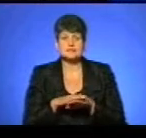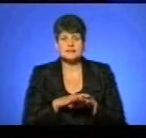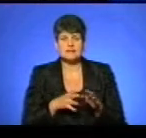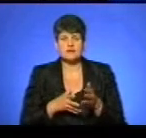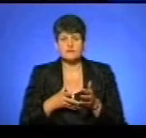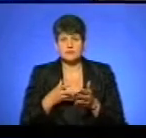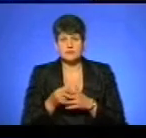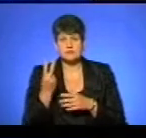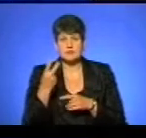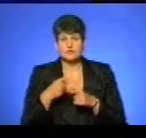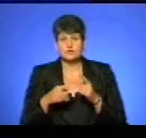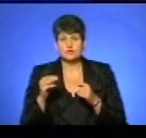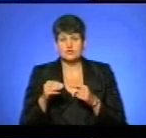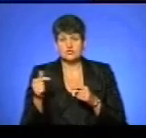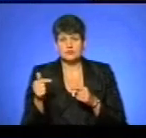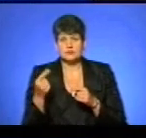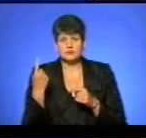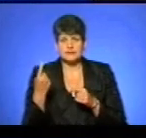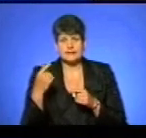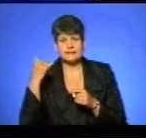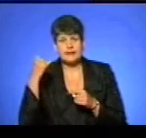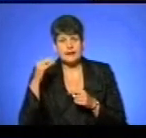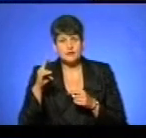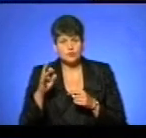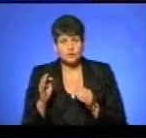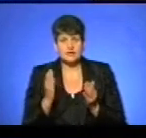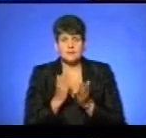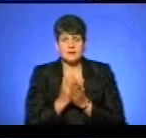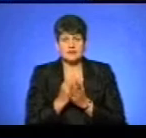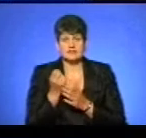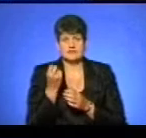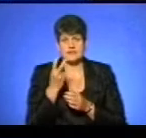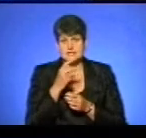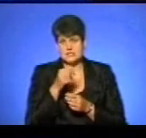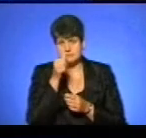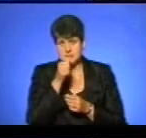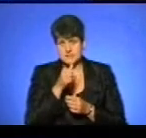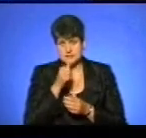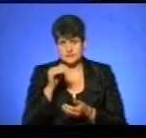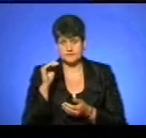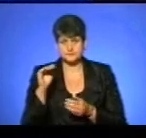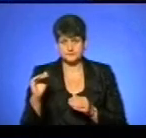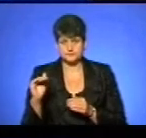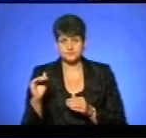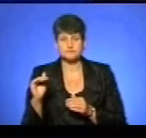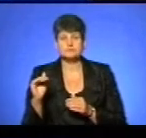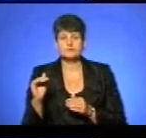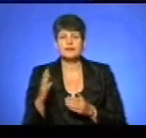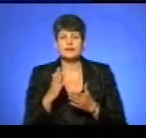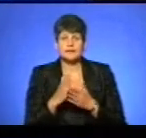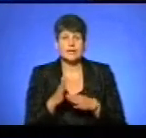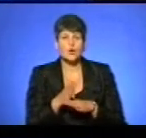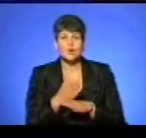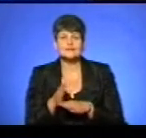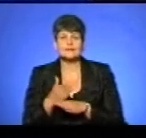2,5 тисячі гривень на одне телятко, яке досягло 12-місячного віку. Тобто є розділено